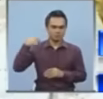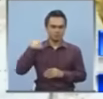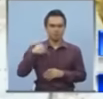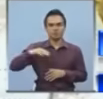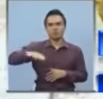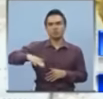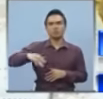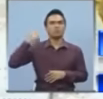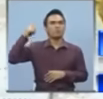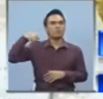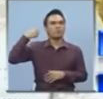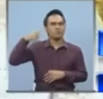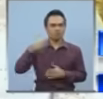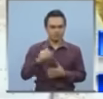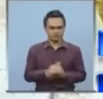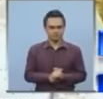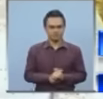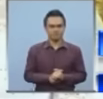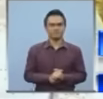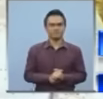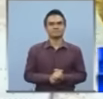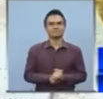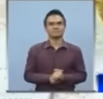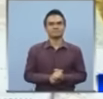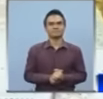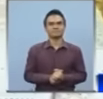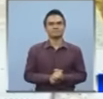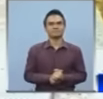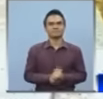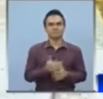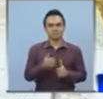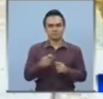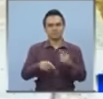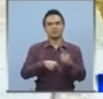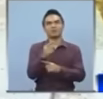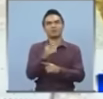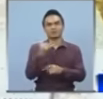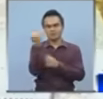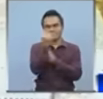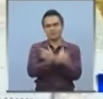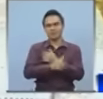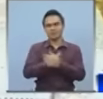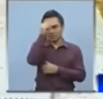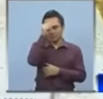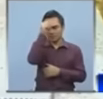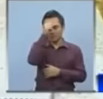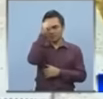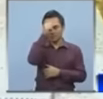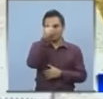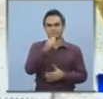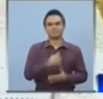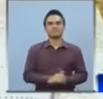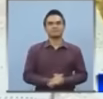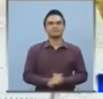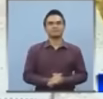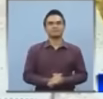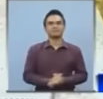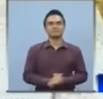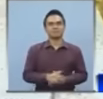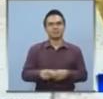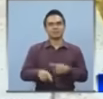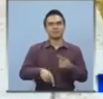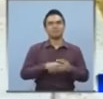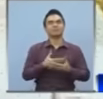น้องคนลูกคนสุดทองอ่ะค่ะเพราะว่าตอนนี้ไปที่อินเดียค่ะทำงานไป